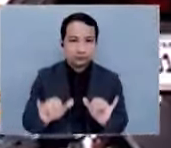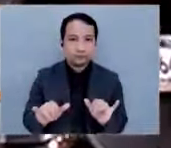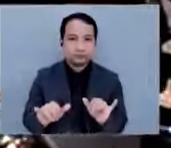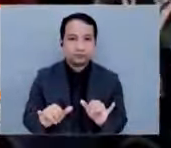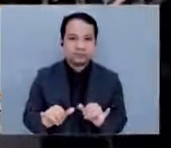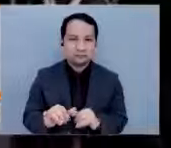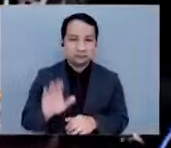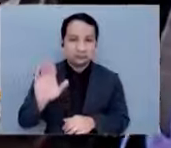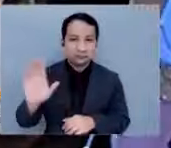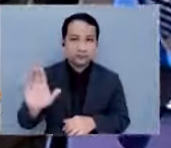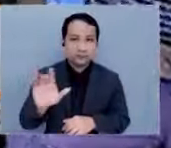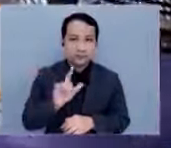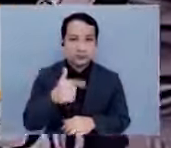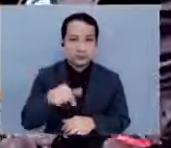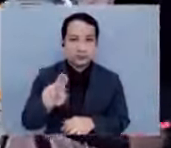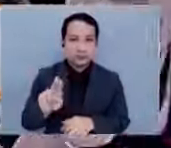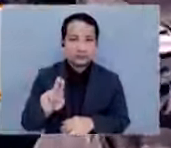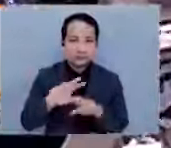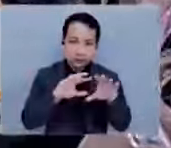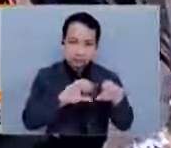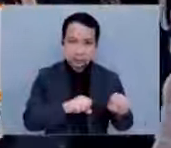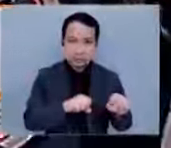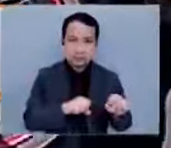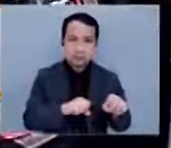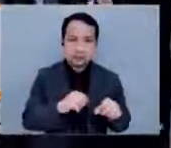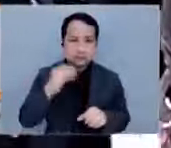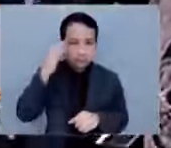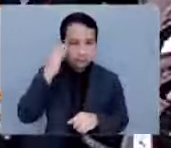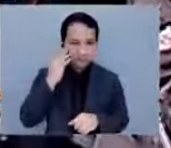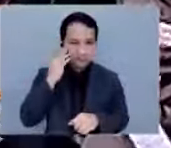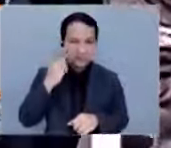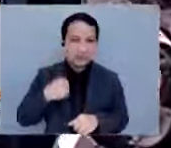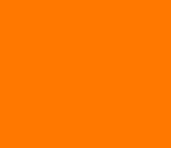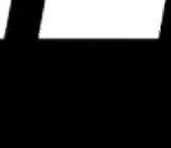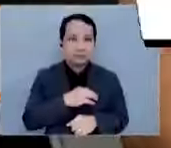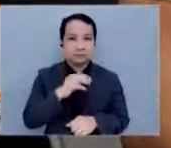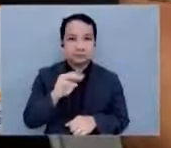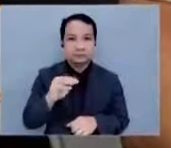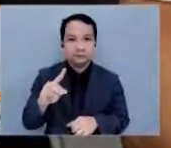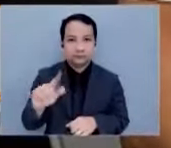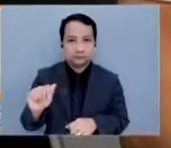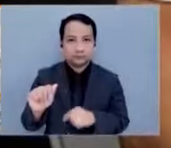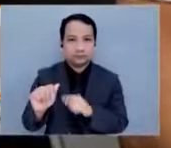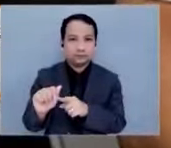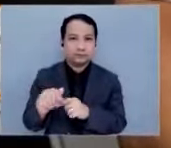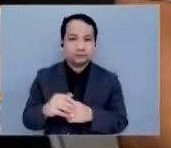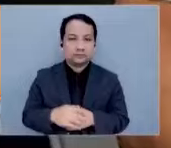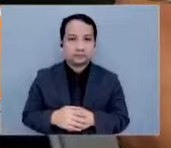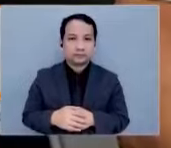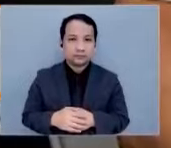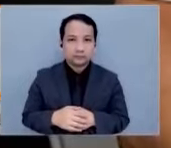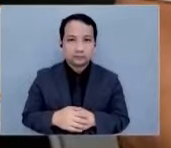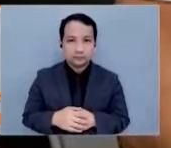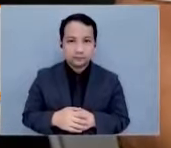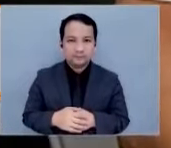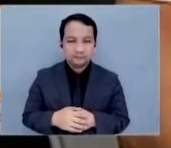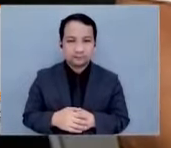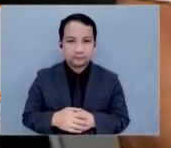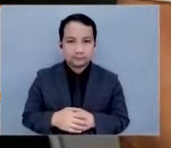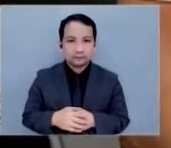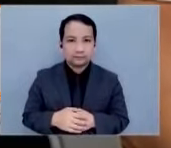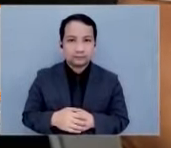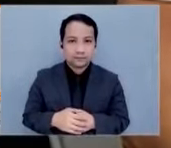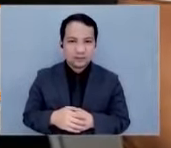rin ang LGU ang manghuhuli. Kulang kasi sa mga tauhan ang MMDA. Marami na raw pong